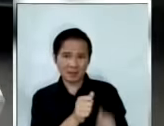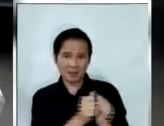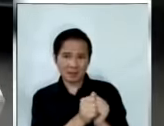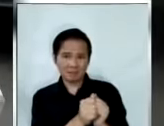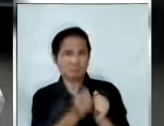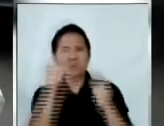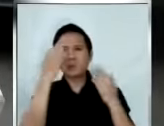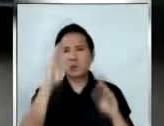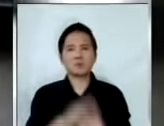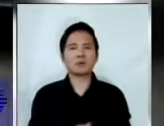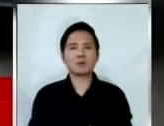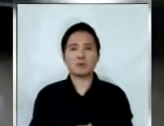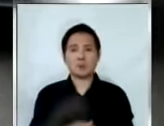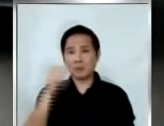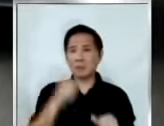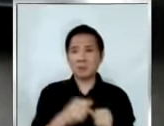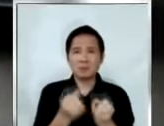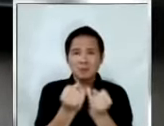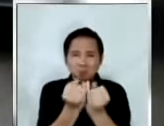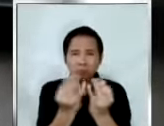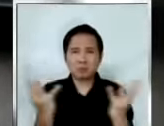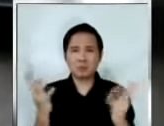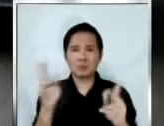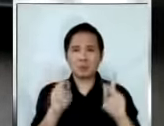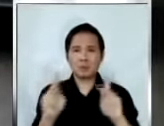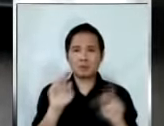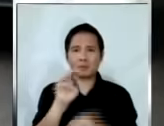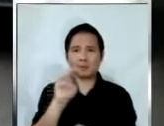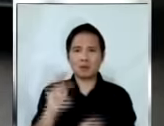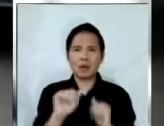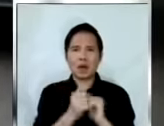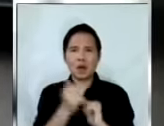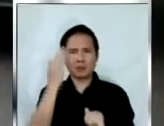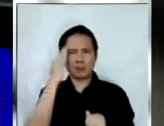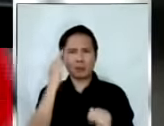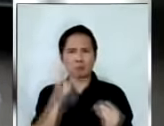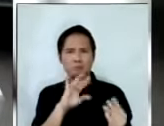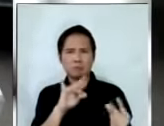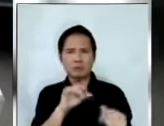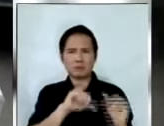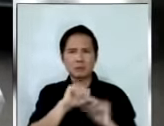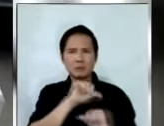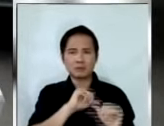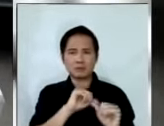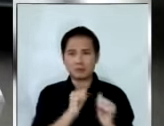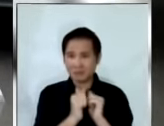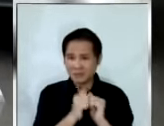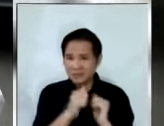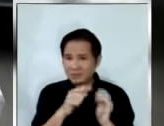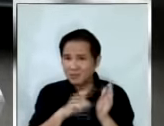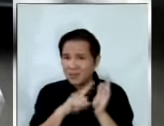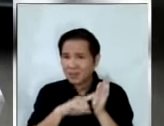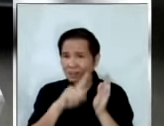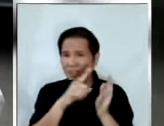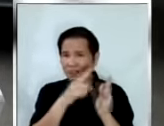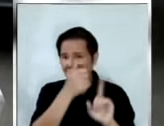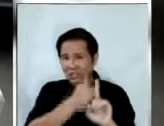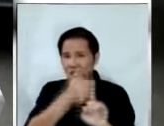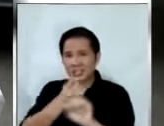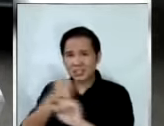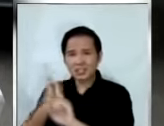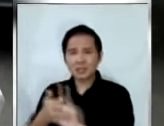ito lalabas, at lahat po i-inspeksyonin sa checkpoint isa-isa. At kailangan nilang magpatunay na sila ay